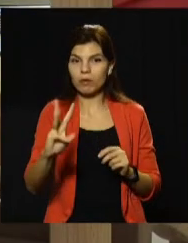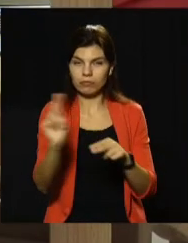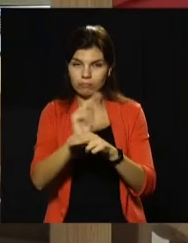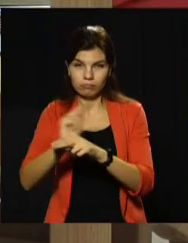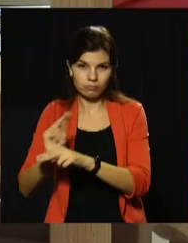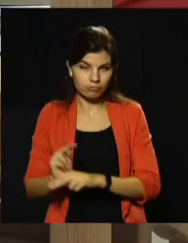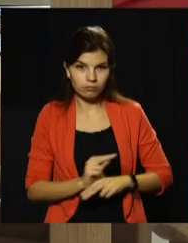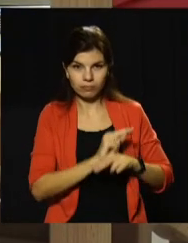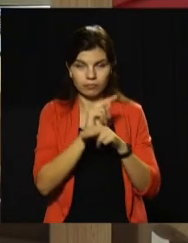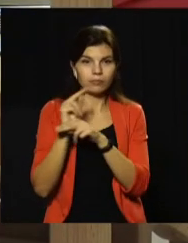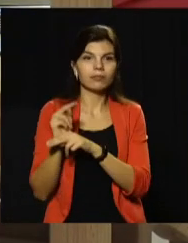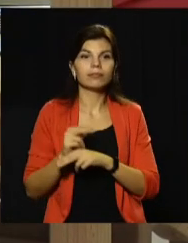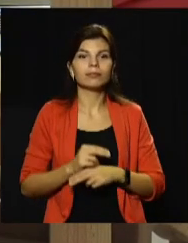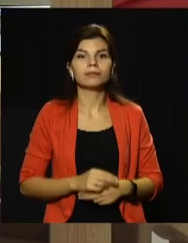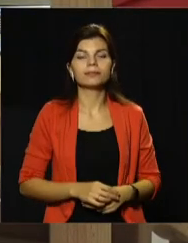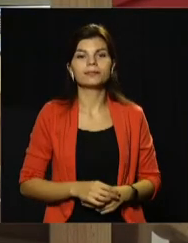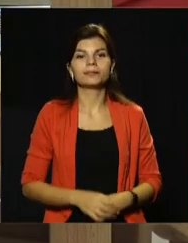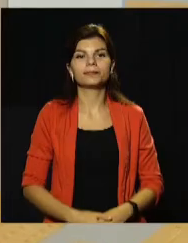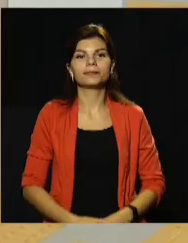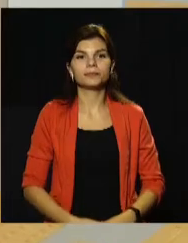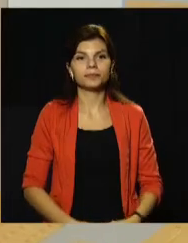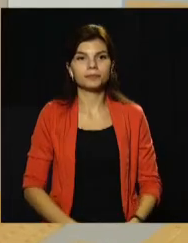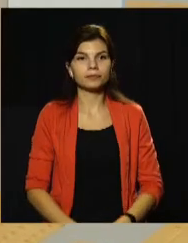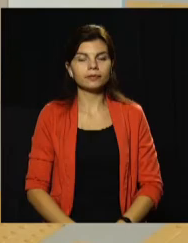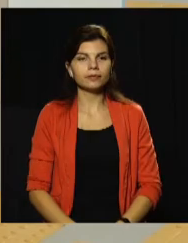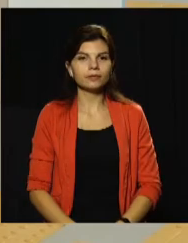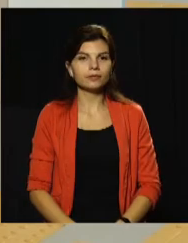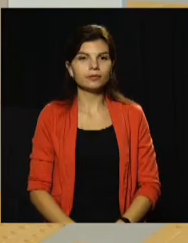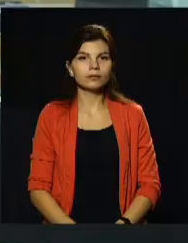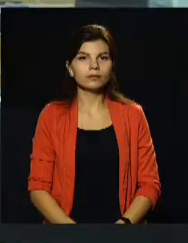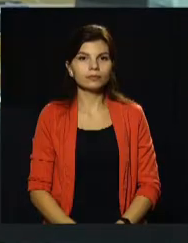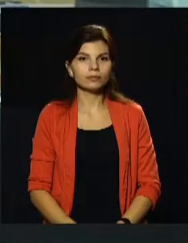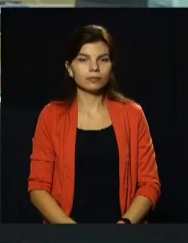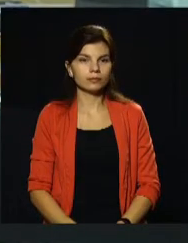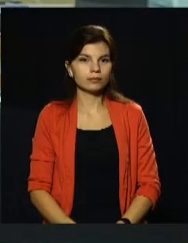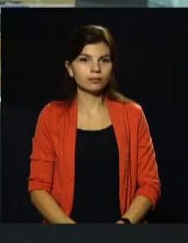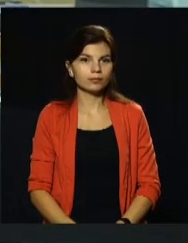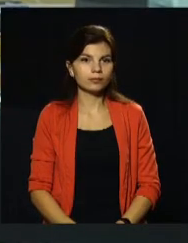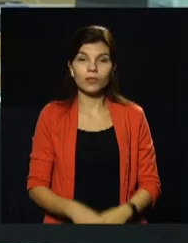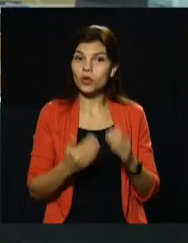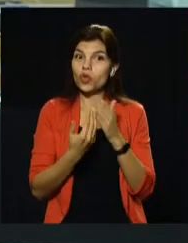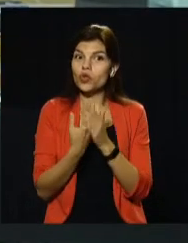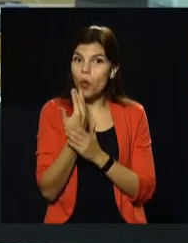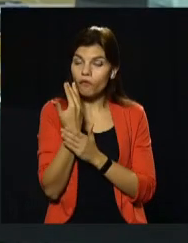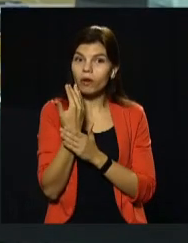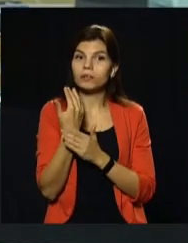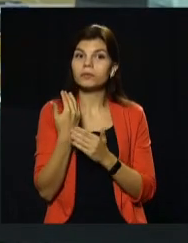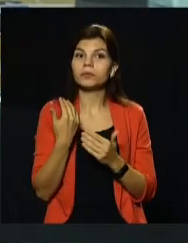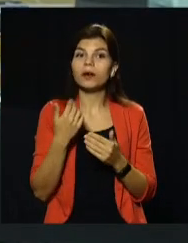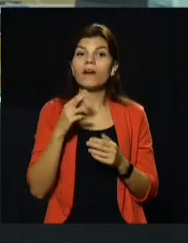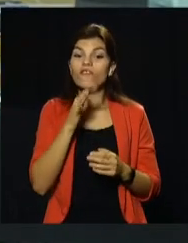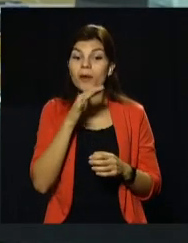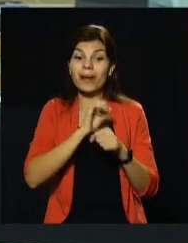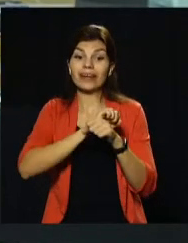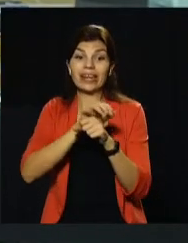3 місяці. Вікторія Вахрушина, Денис Крикус, Open News, телеканал «Відкритий». Нова послуга. Під час пандемії